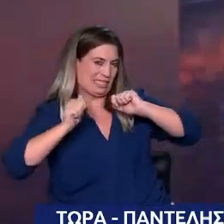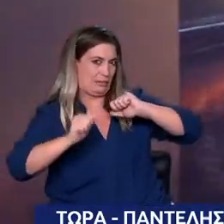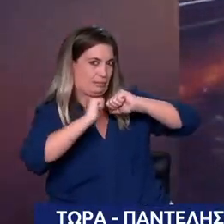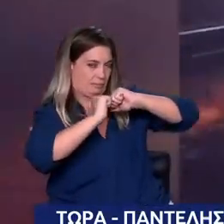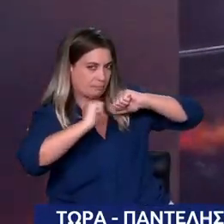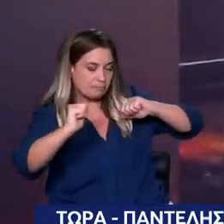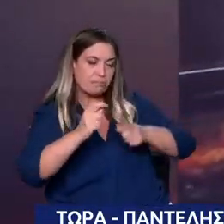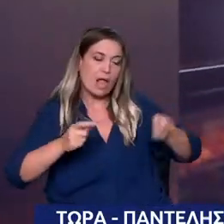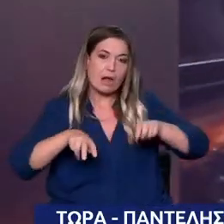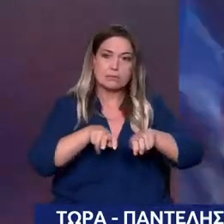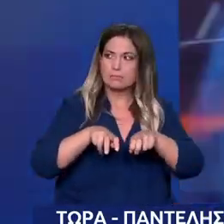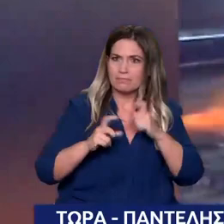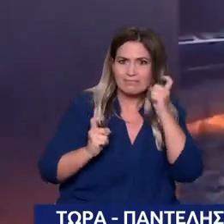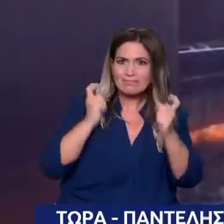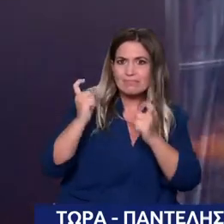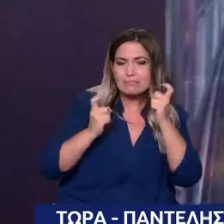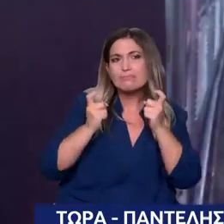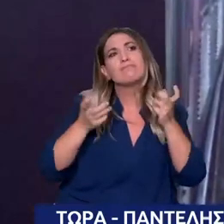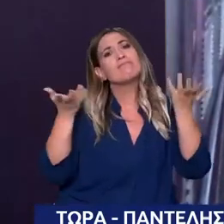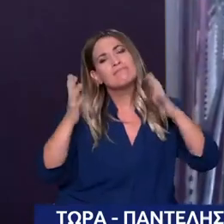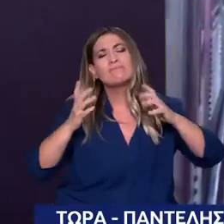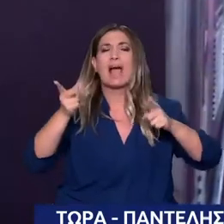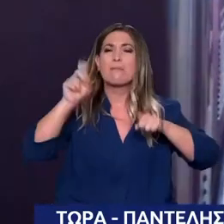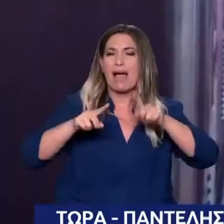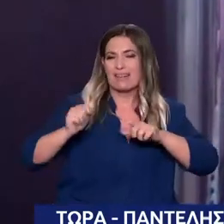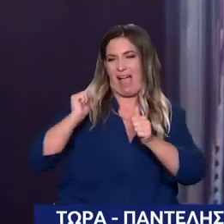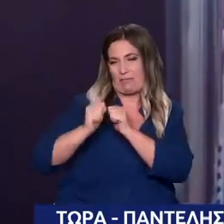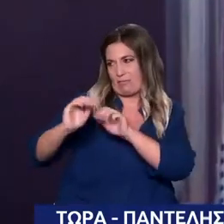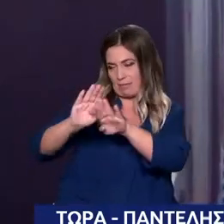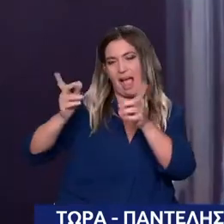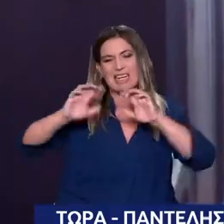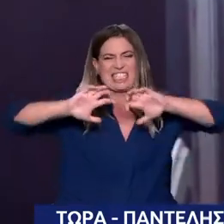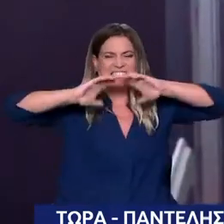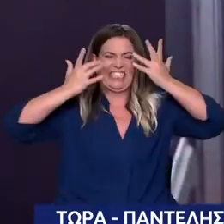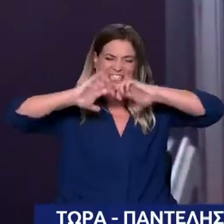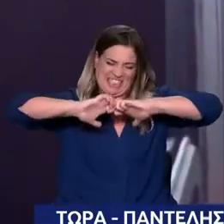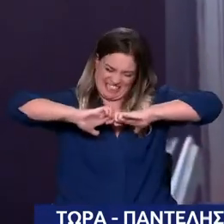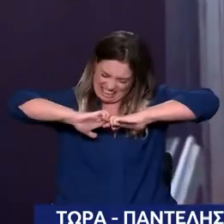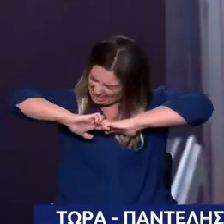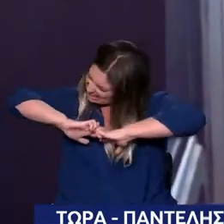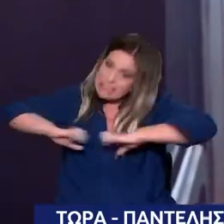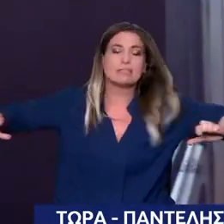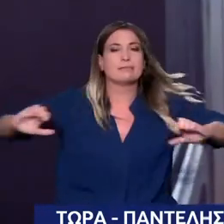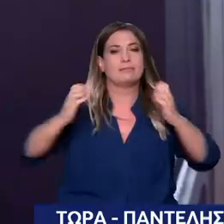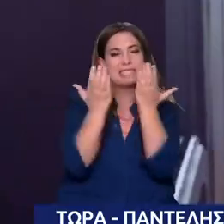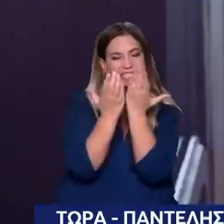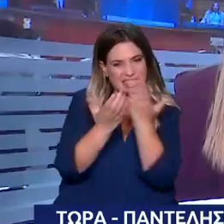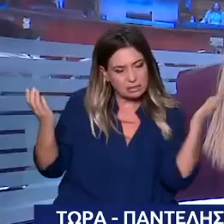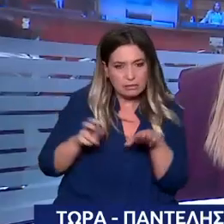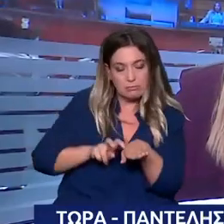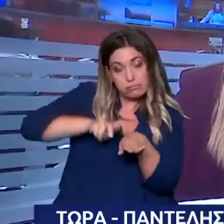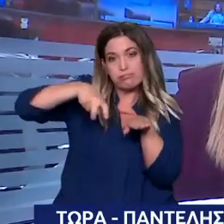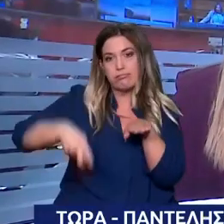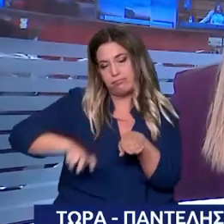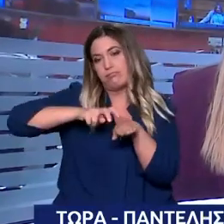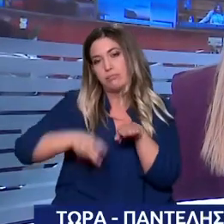Κάποιοι άλλοι επιβάτες με τα χέρια τους άνοιξαν τις πόρτες, πηδήξαμε γιατί είναι και ψηλά το βαγόνι από τις ράγες. Ευτυχώς